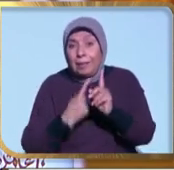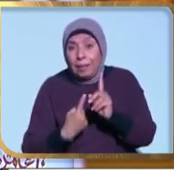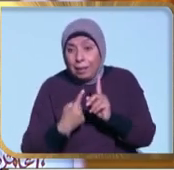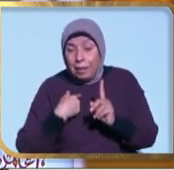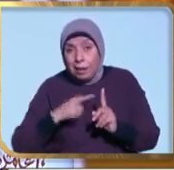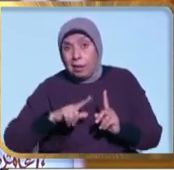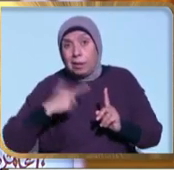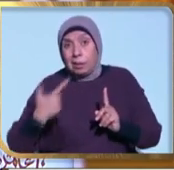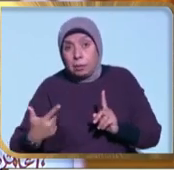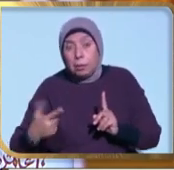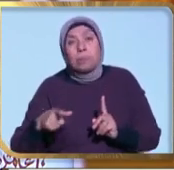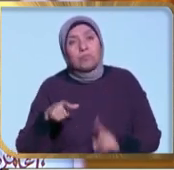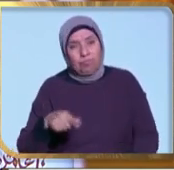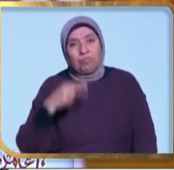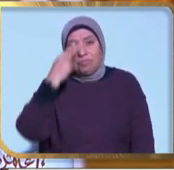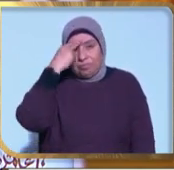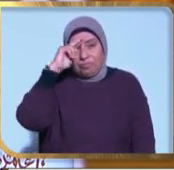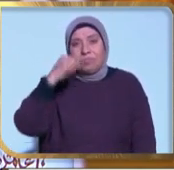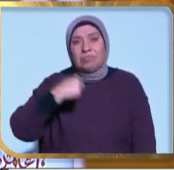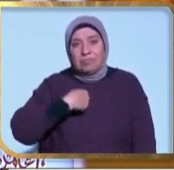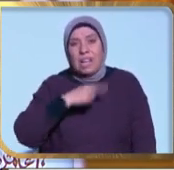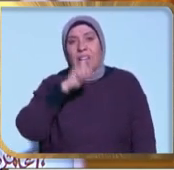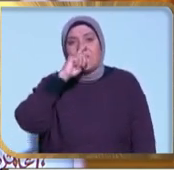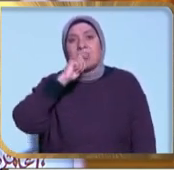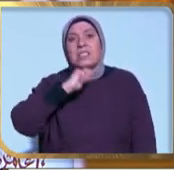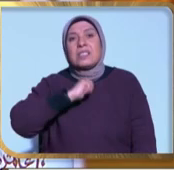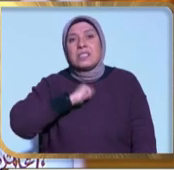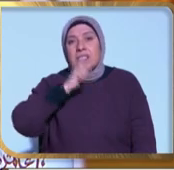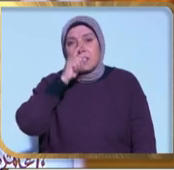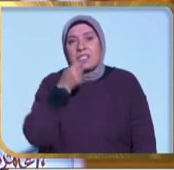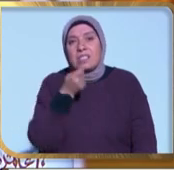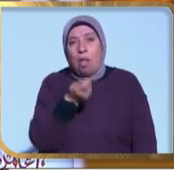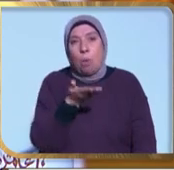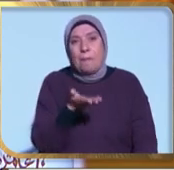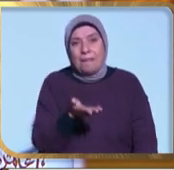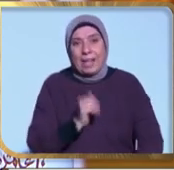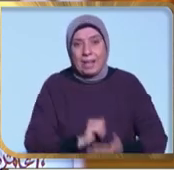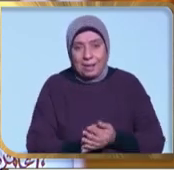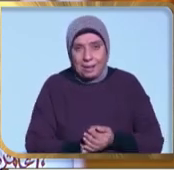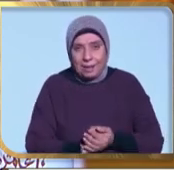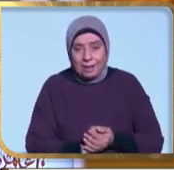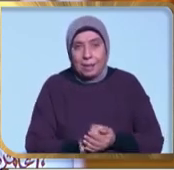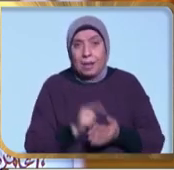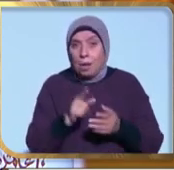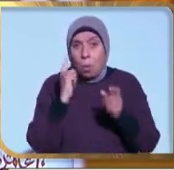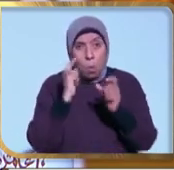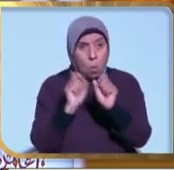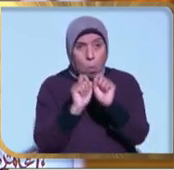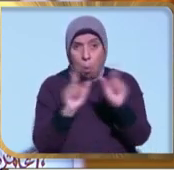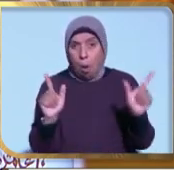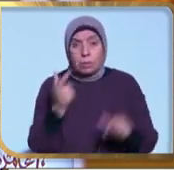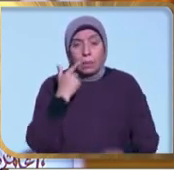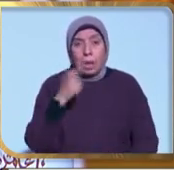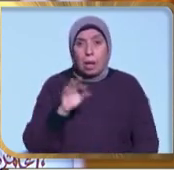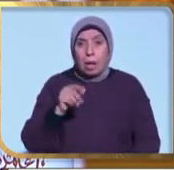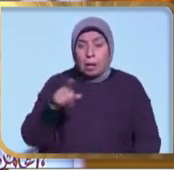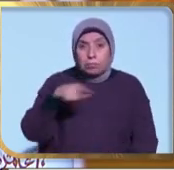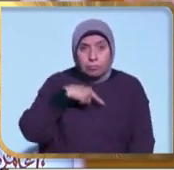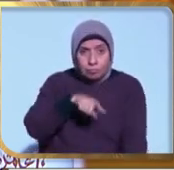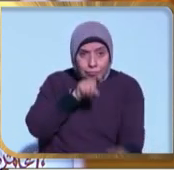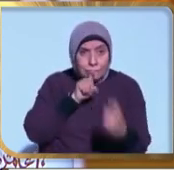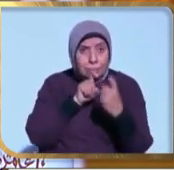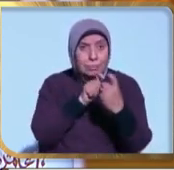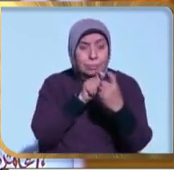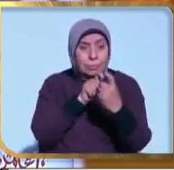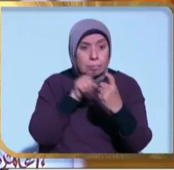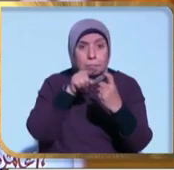الظالمون يعني الايه هنا واضحه اللي يقاتلك وواقف ضدك و وبيست نصر